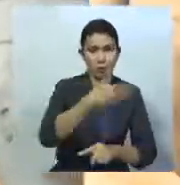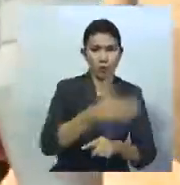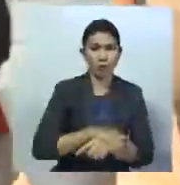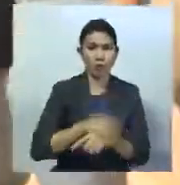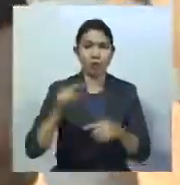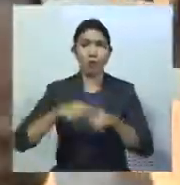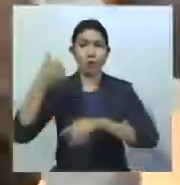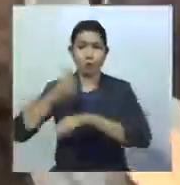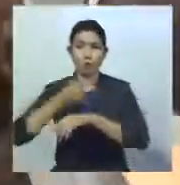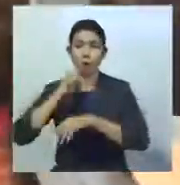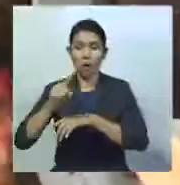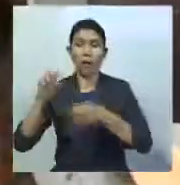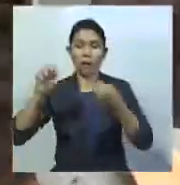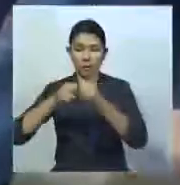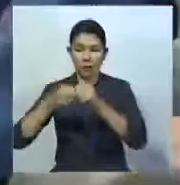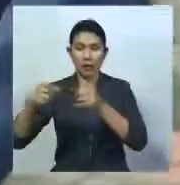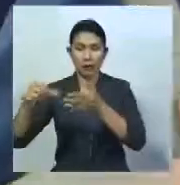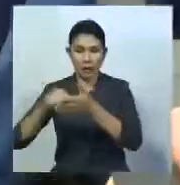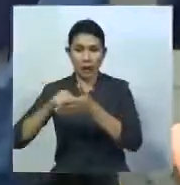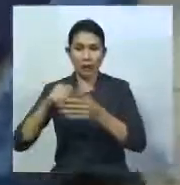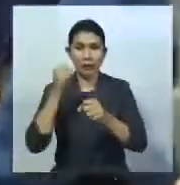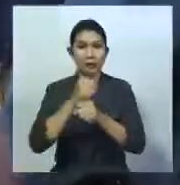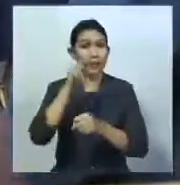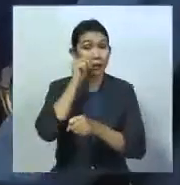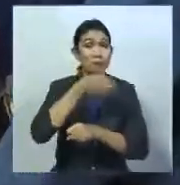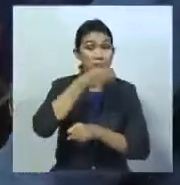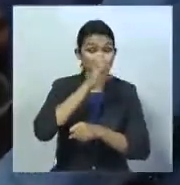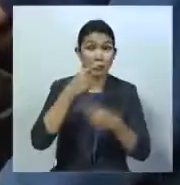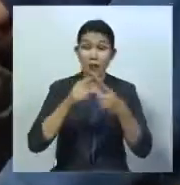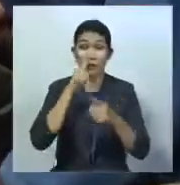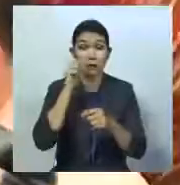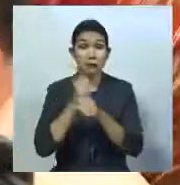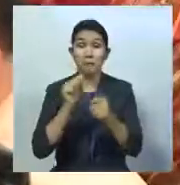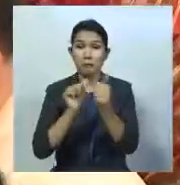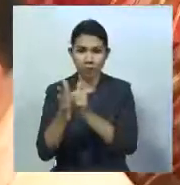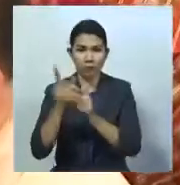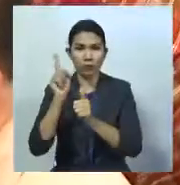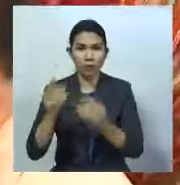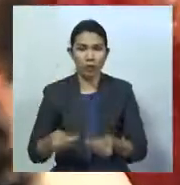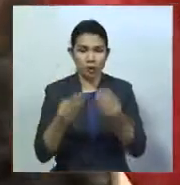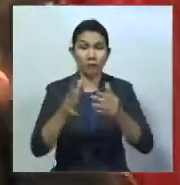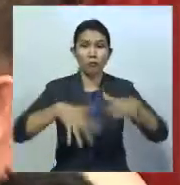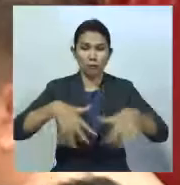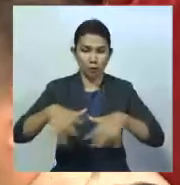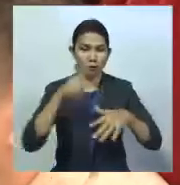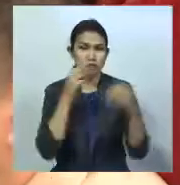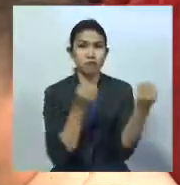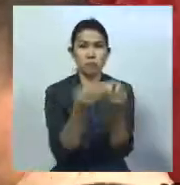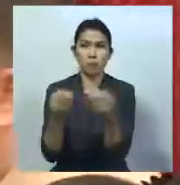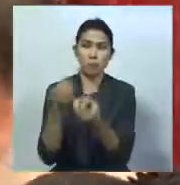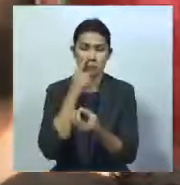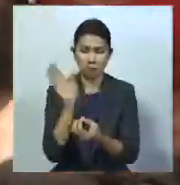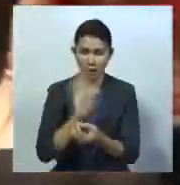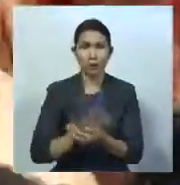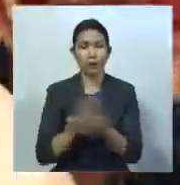ปัญหาน้ำดื่มให้กับประชาชนหากการเดินท่อยังไม่แล้วเสร็จต้องหารถน้ำมาส่งน้ำให้ประชาชนเพื่อไม่ให้ได้รับความเดือดร้อนและขอ